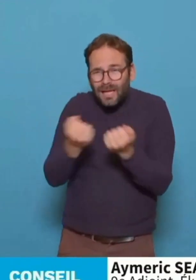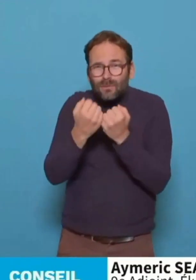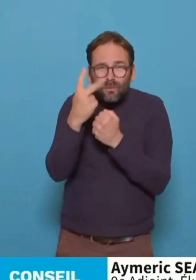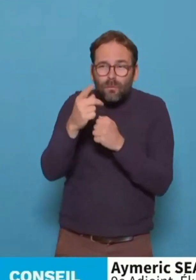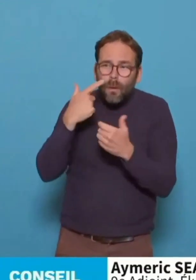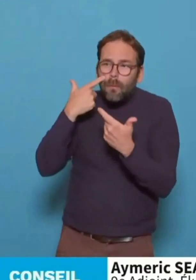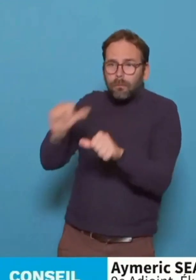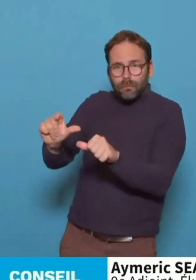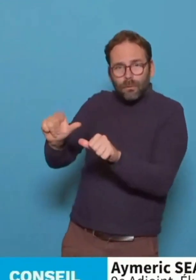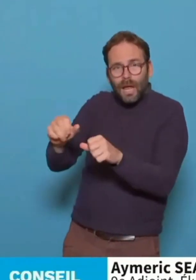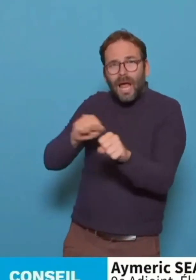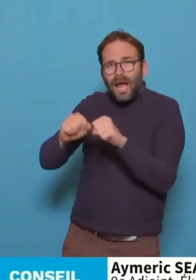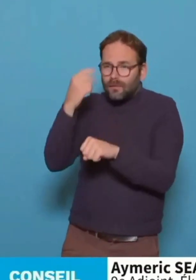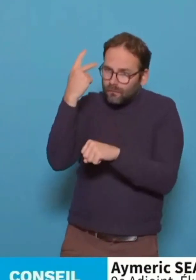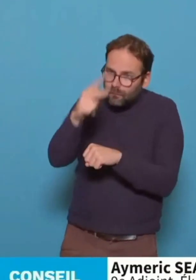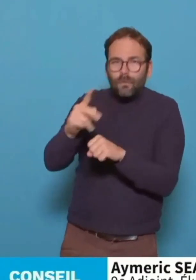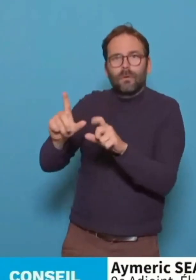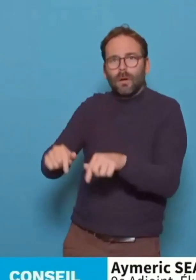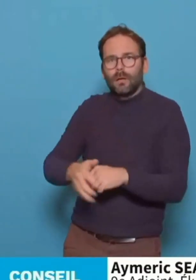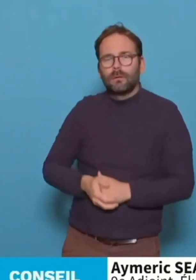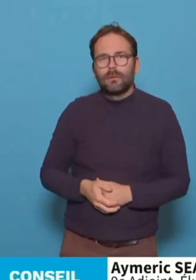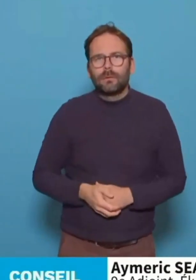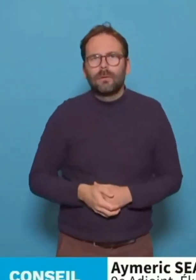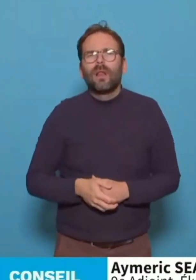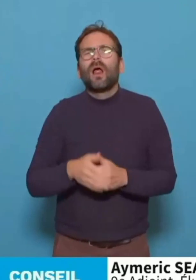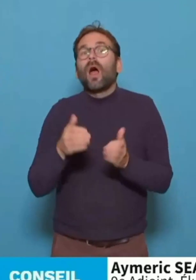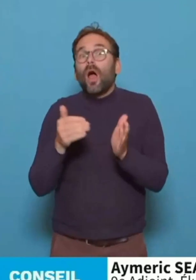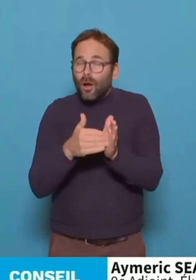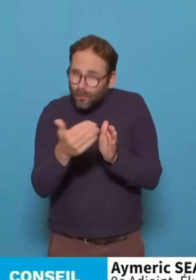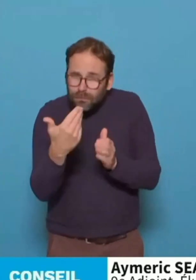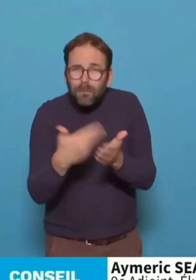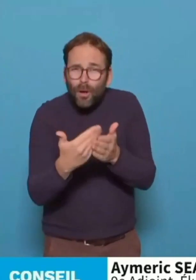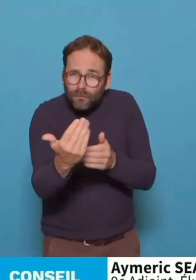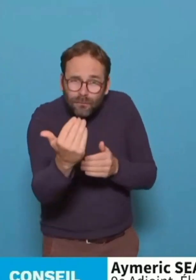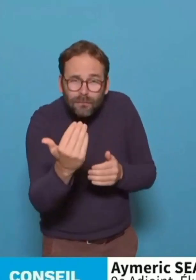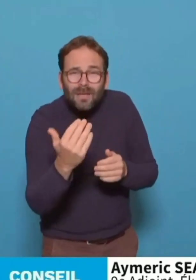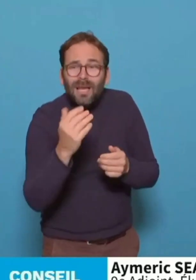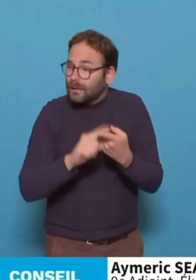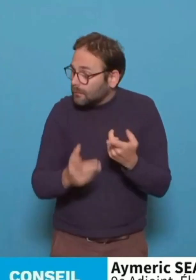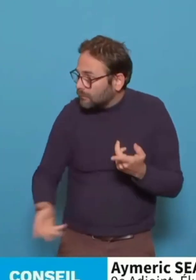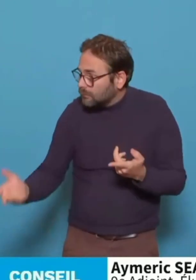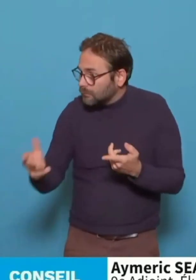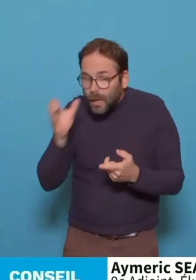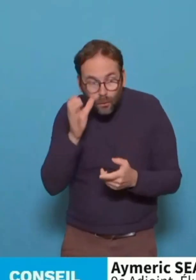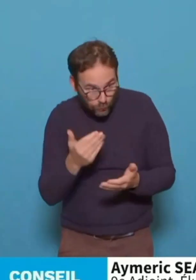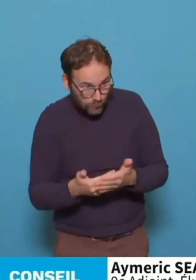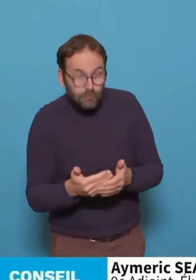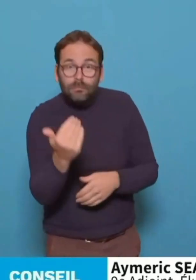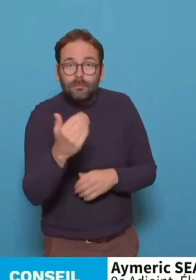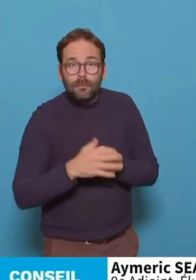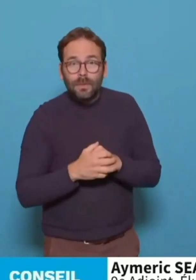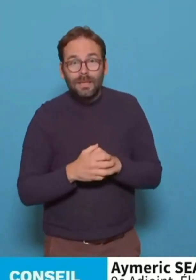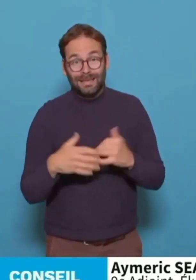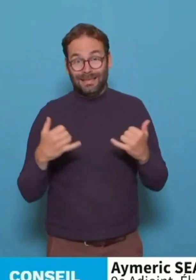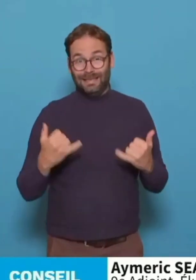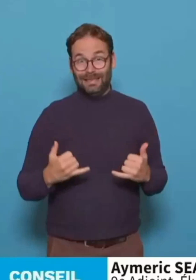vos actes. Je vous mets au défi, encore une fois, et je prends à témoin celles et ceux qui nous écoutent, de nous dire